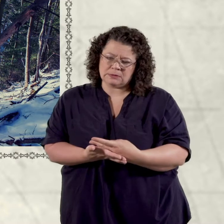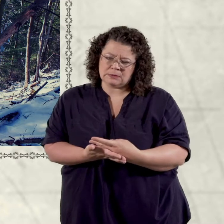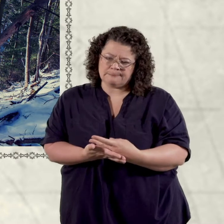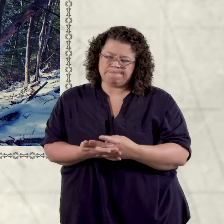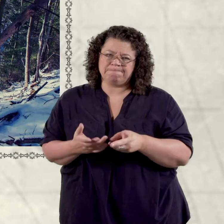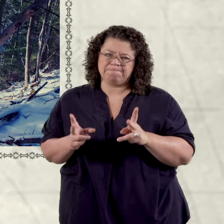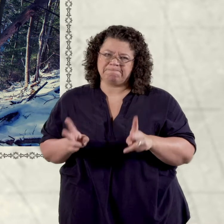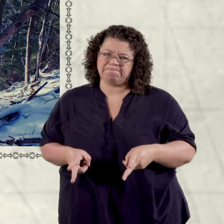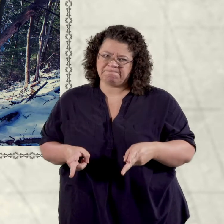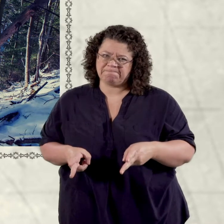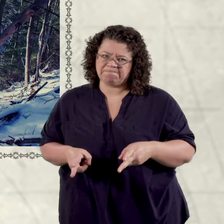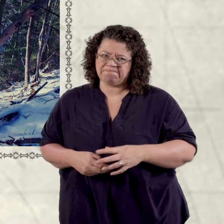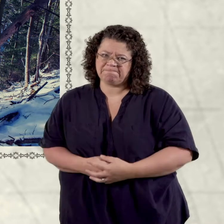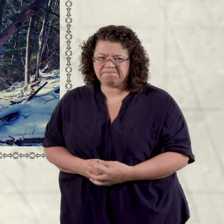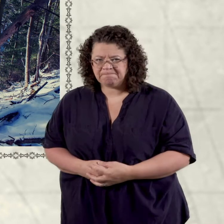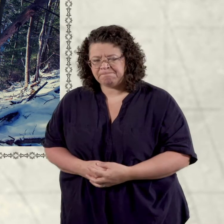Roedd y diwedd wedi dod.